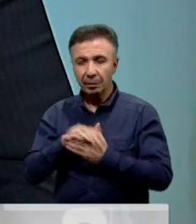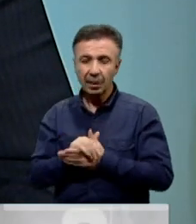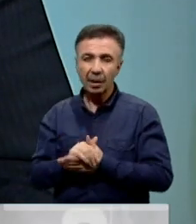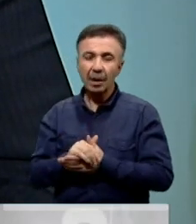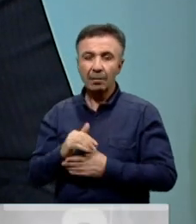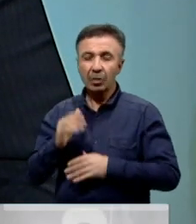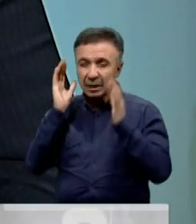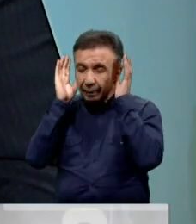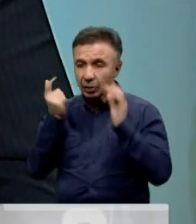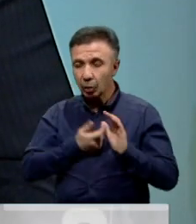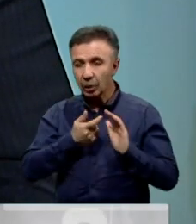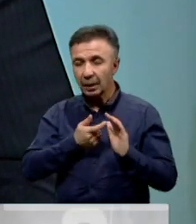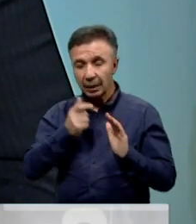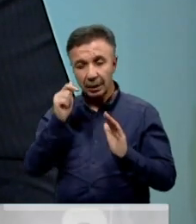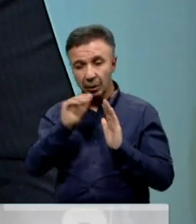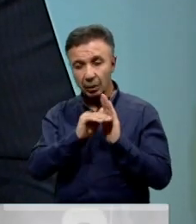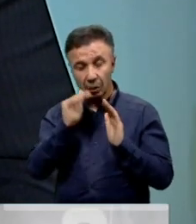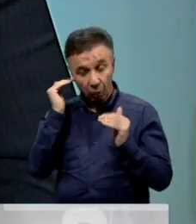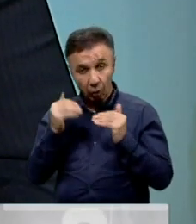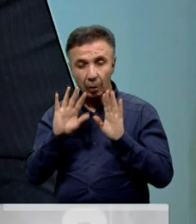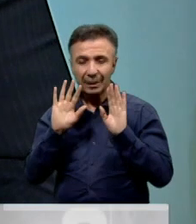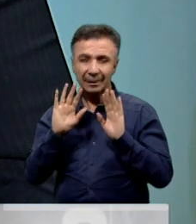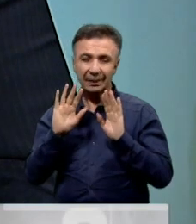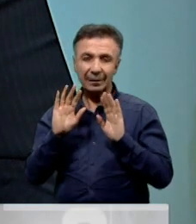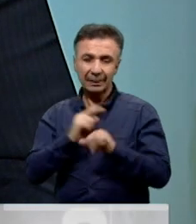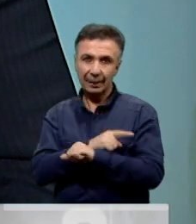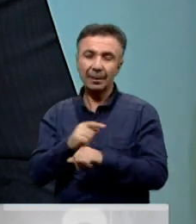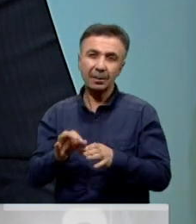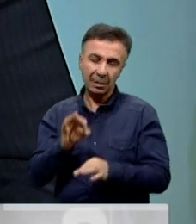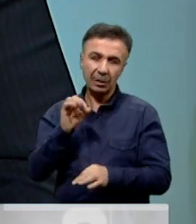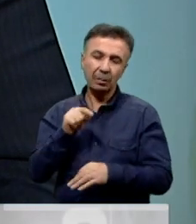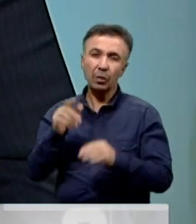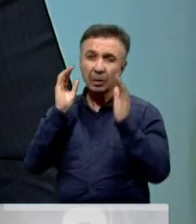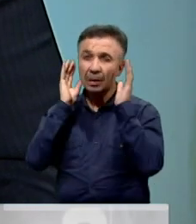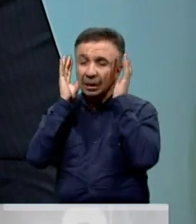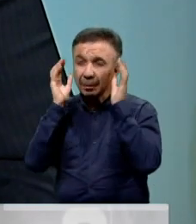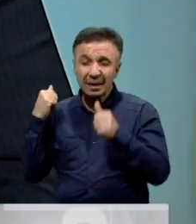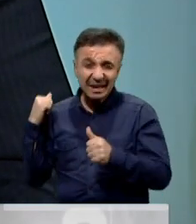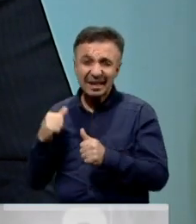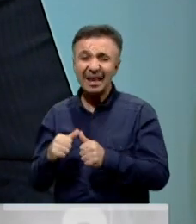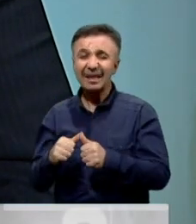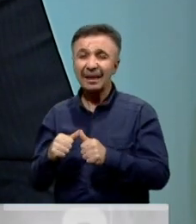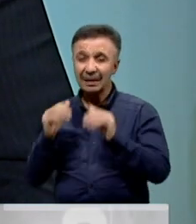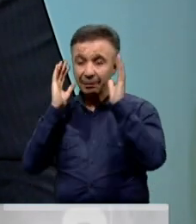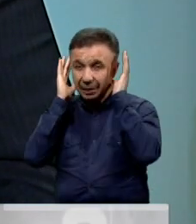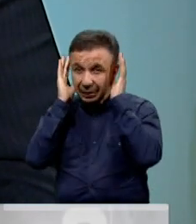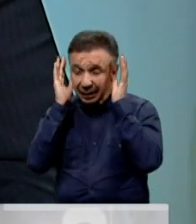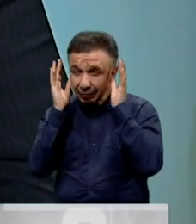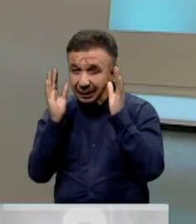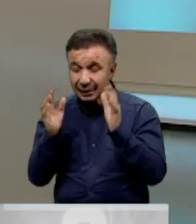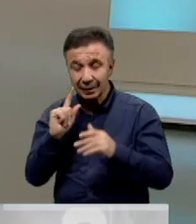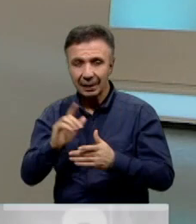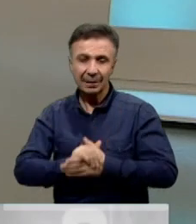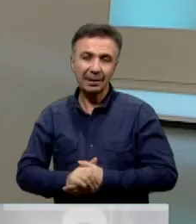tadile ekrana riayet edilmediği zaman kişinin bu namazı yeniden kılması daha iyidir